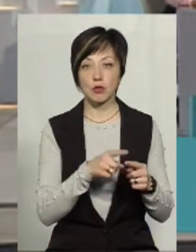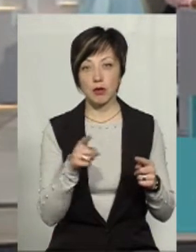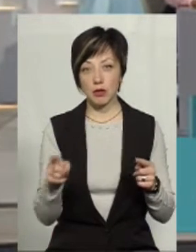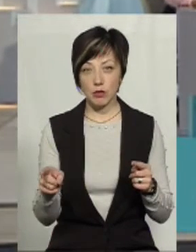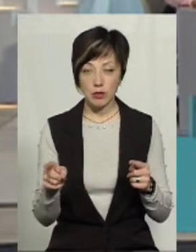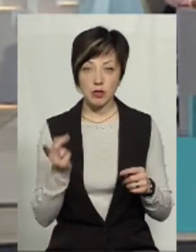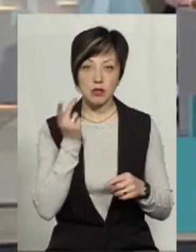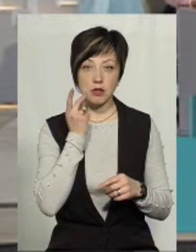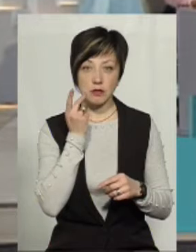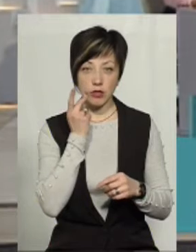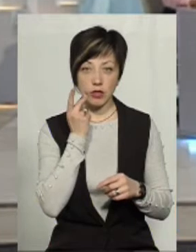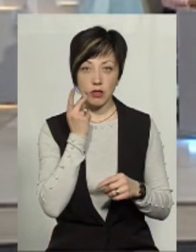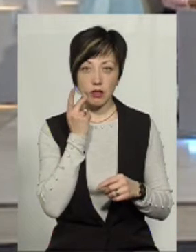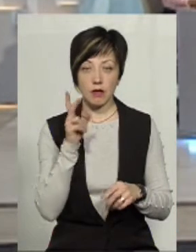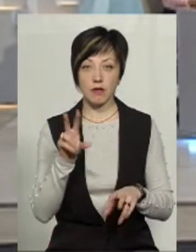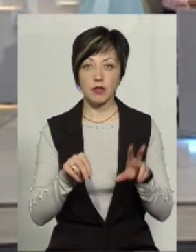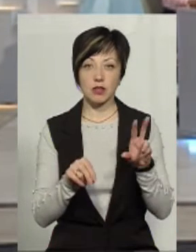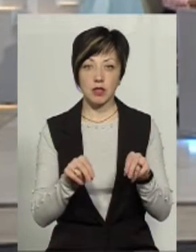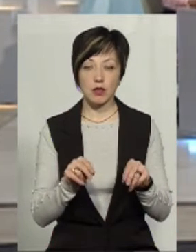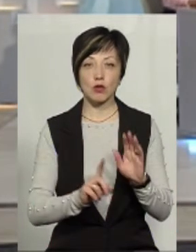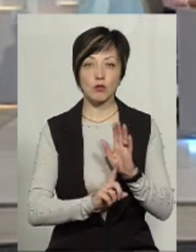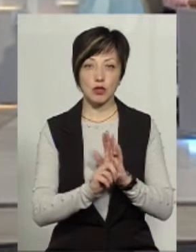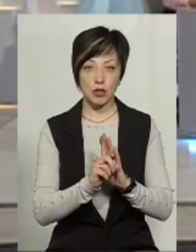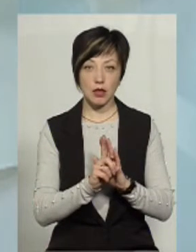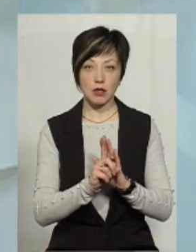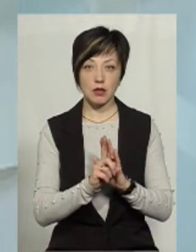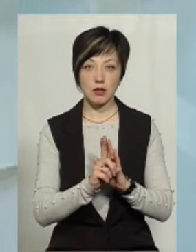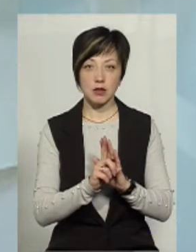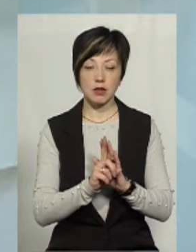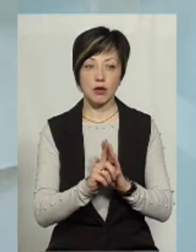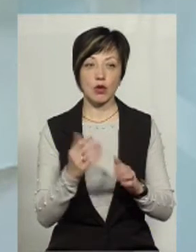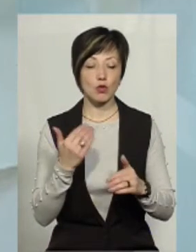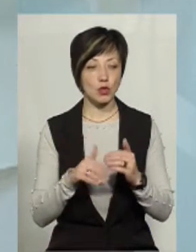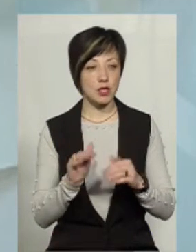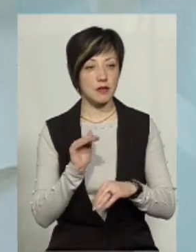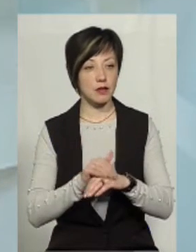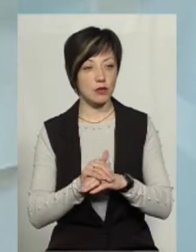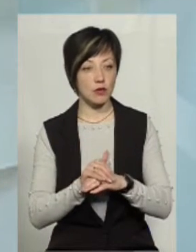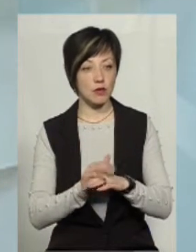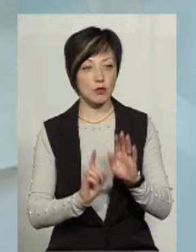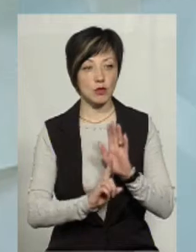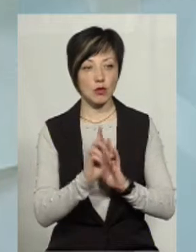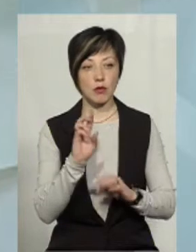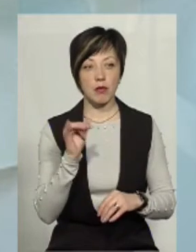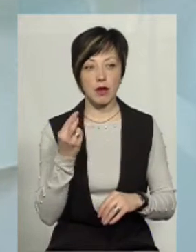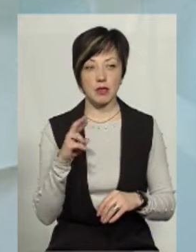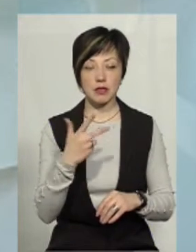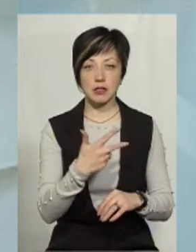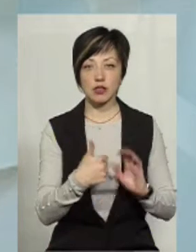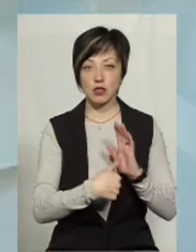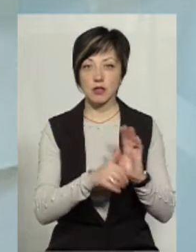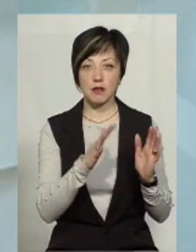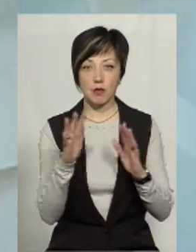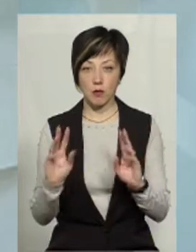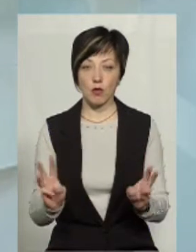Він зазвичай от і да, пожежі. Так і розпочинається пожежі в екосистемах. Вже зафіксовано з початку березня 36 випадків